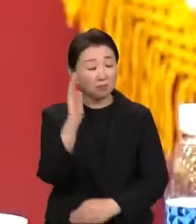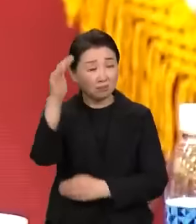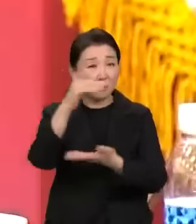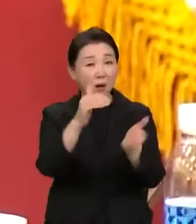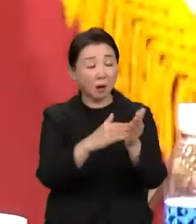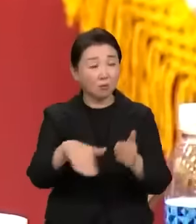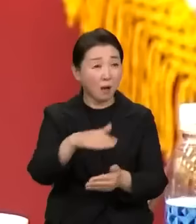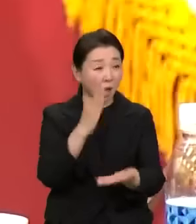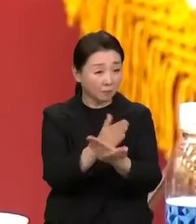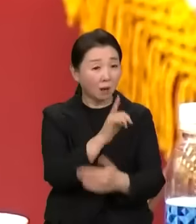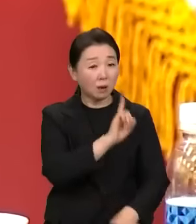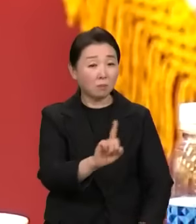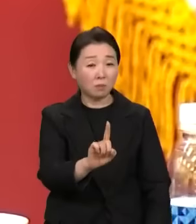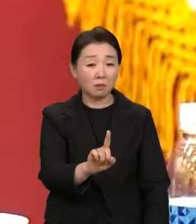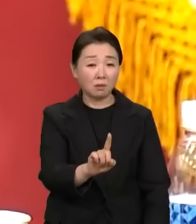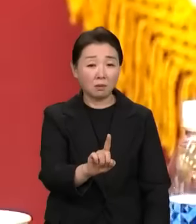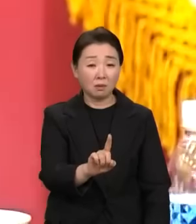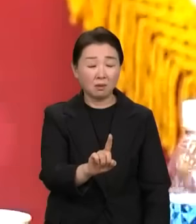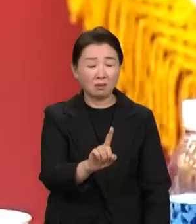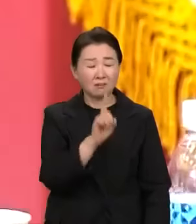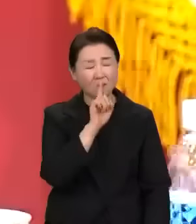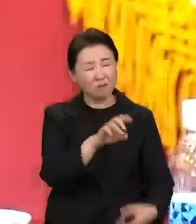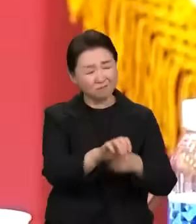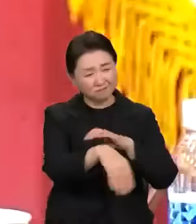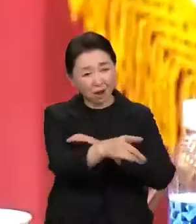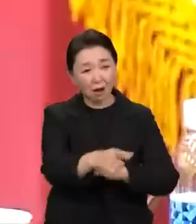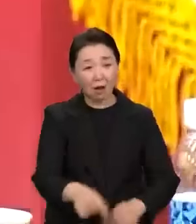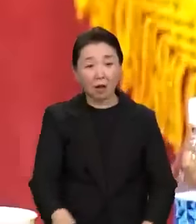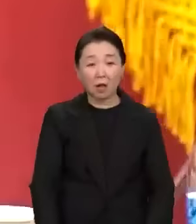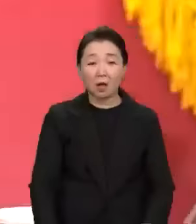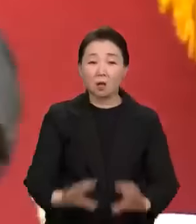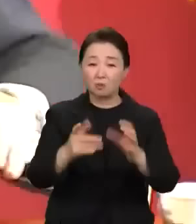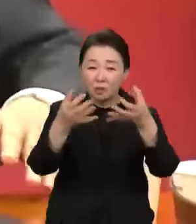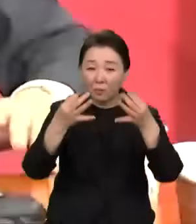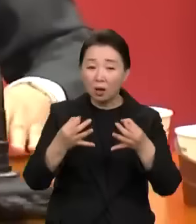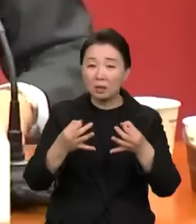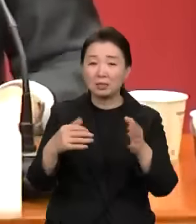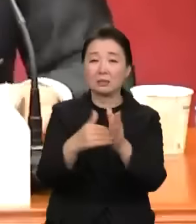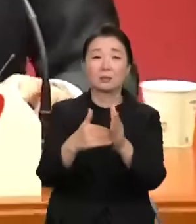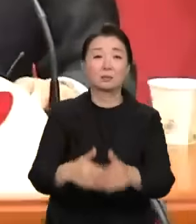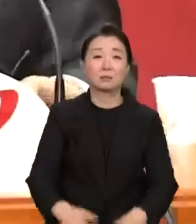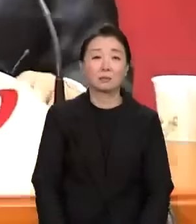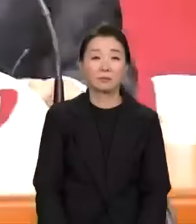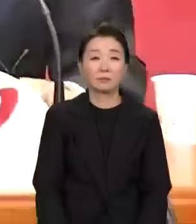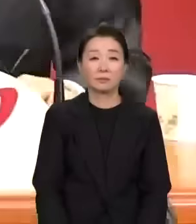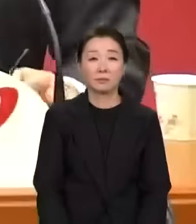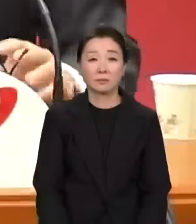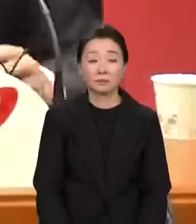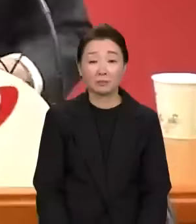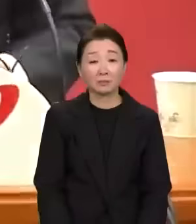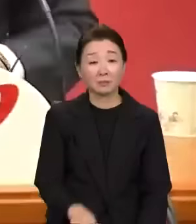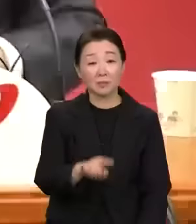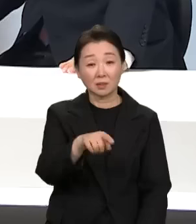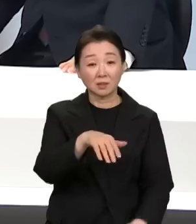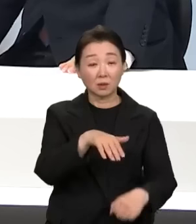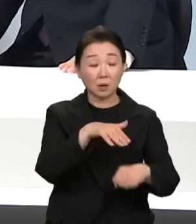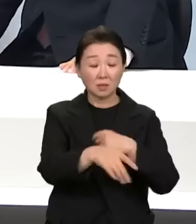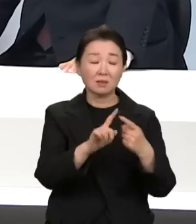우리 보고 못한다. 그건 너는 논란이었는데. 국민 보는 앞에서 이제 더 이상 그만합시다. 자, 저런 장면들이